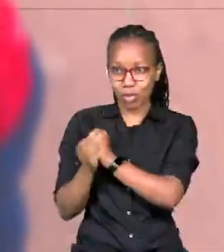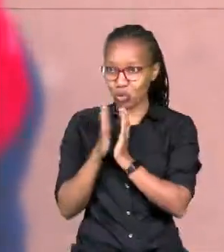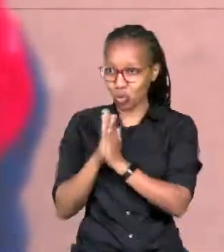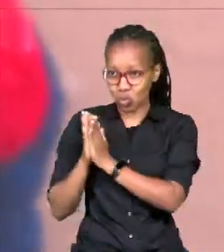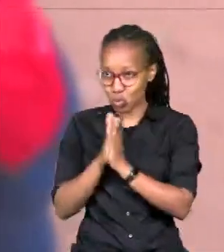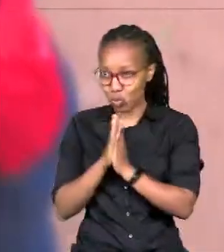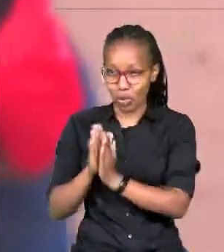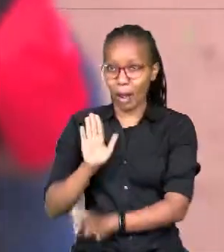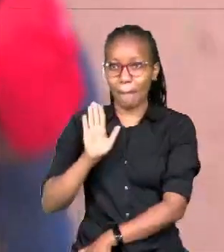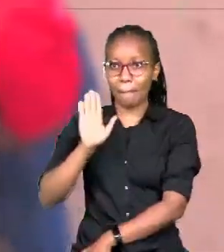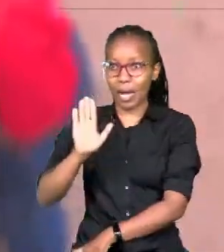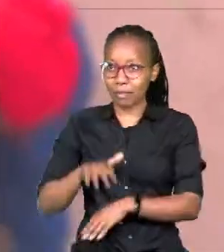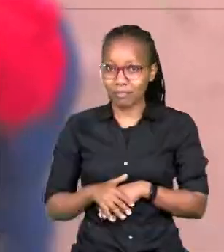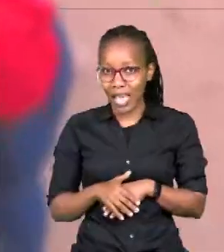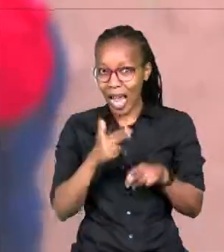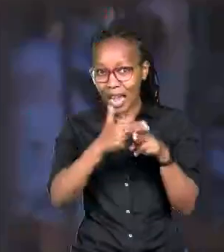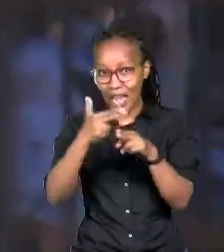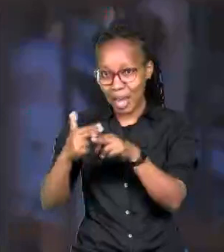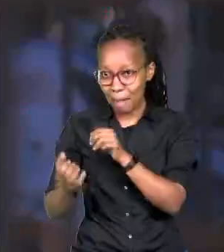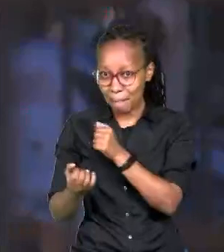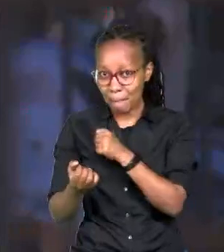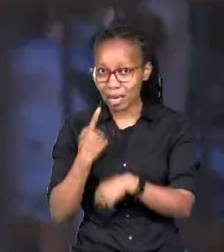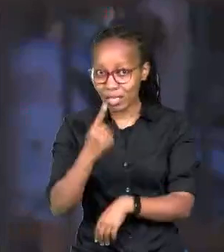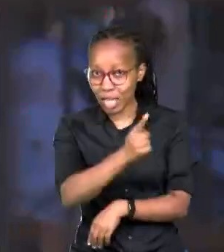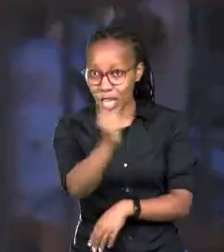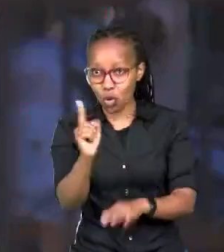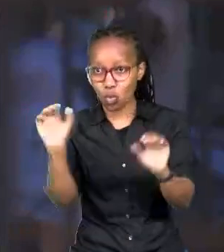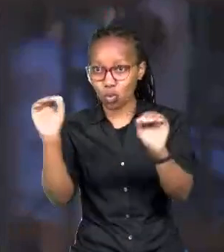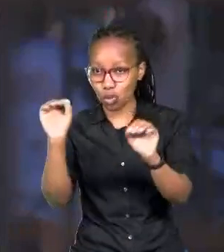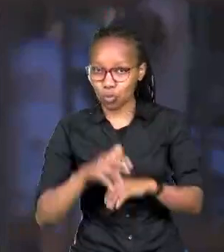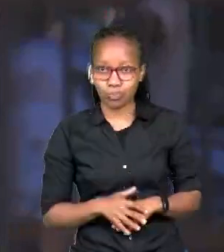hearts, whose identities we won't reveal. Nikuwa nimeoleka